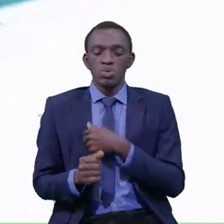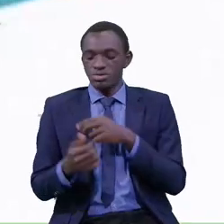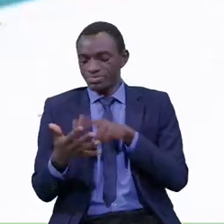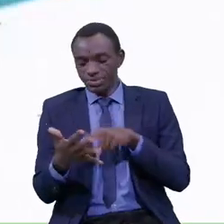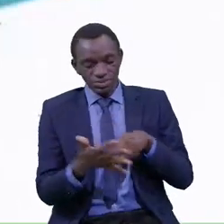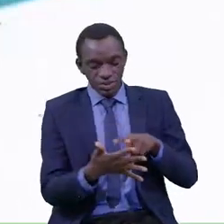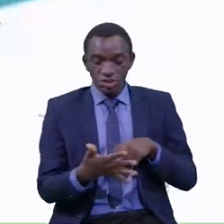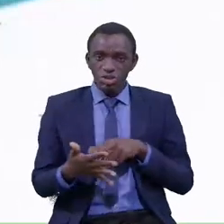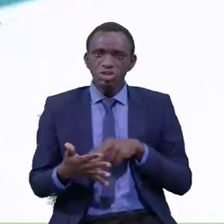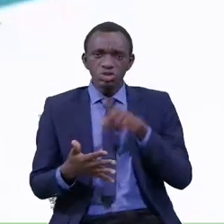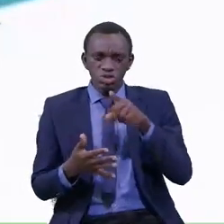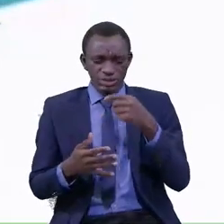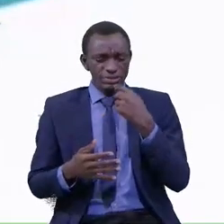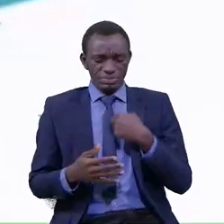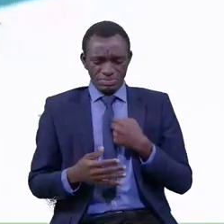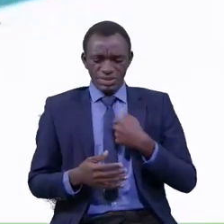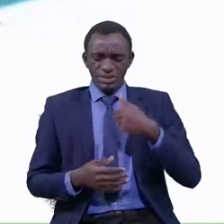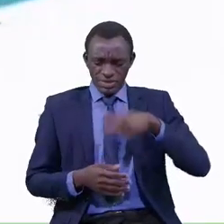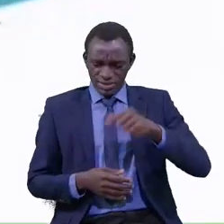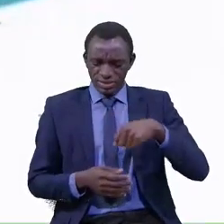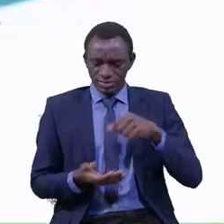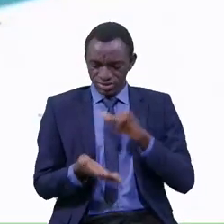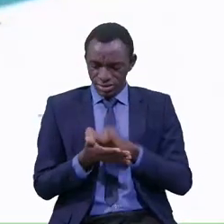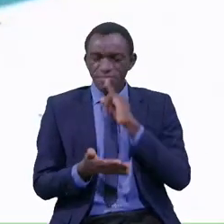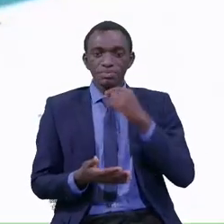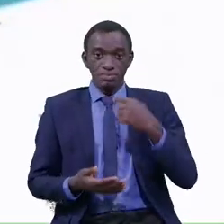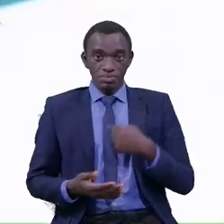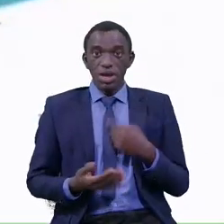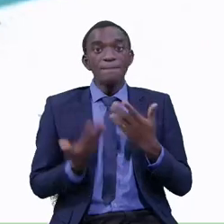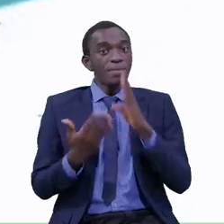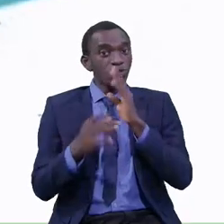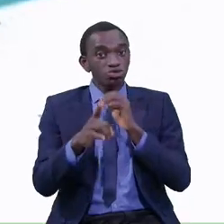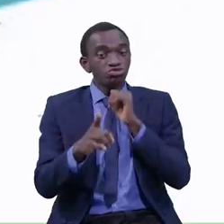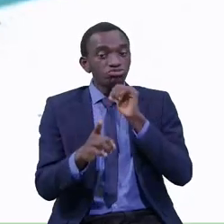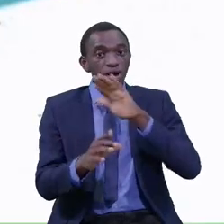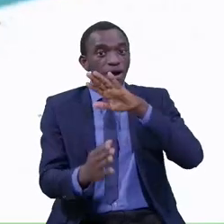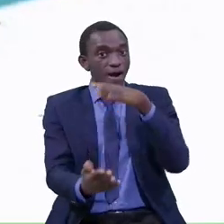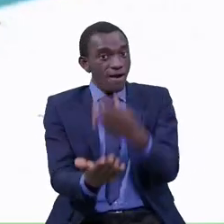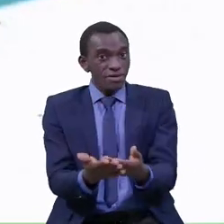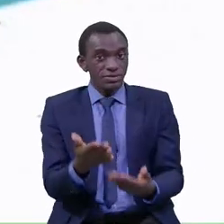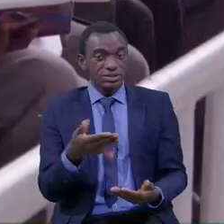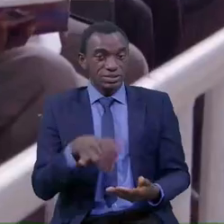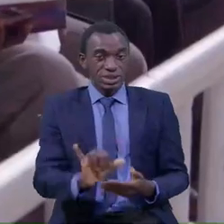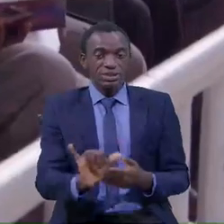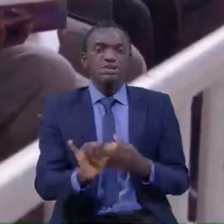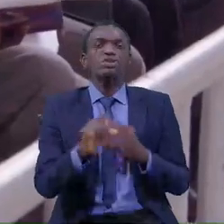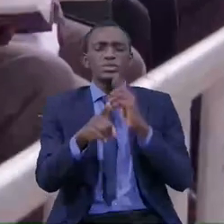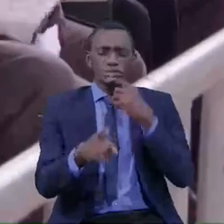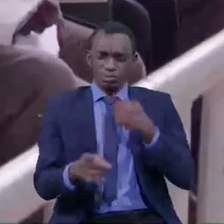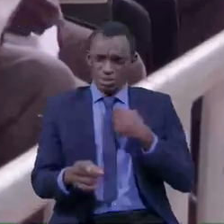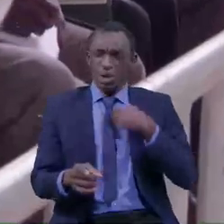cela. Je vous dis ça, c'est moi. Peut-être vous n'êtes pas encore là, mais c'est moi. J'y